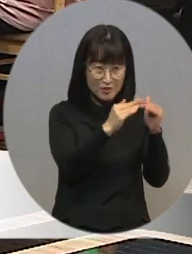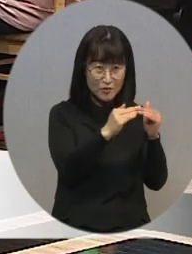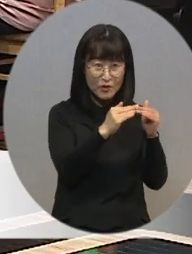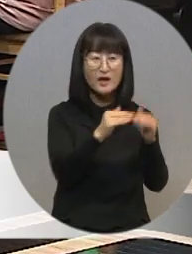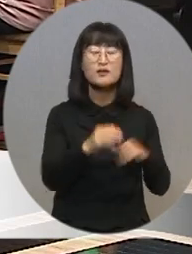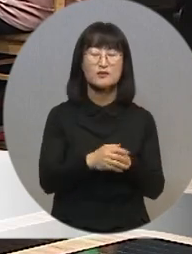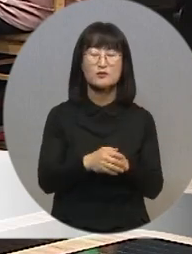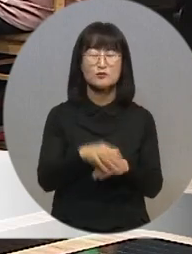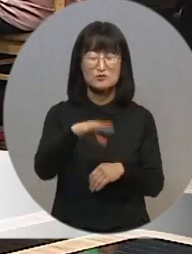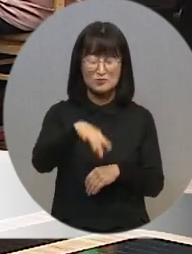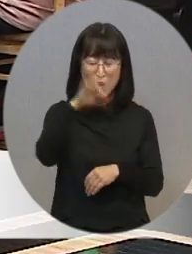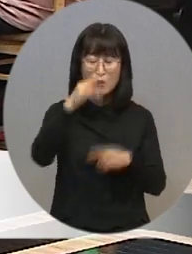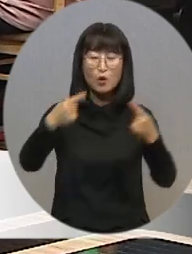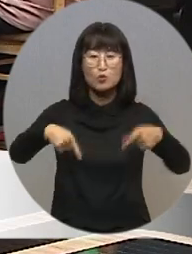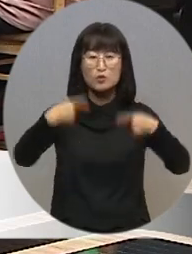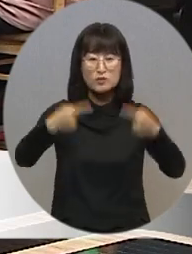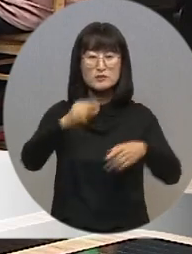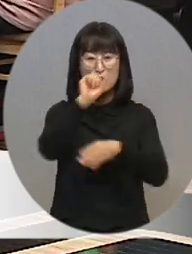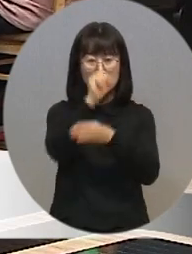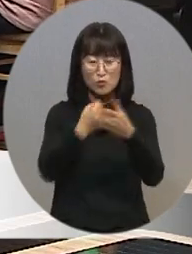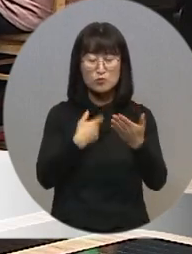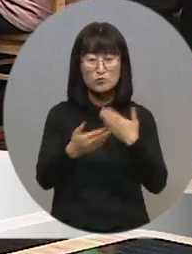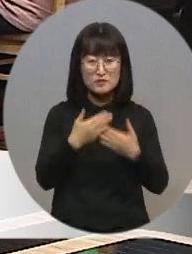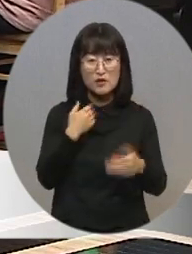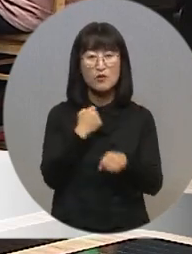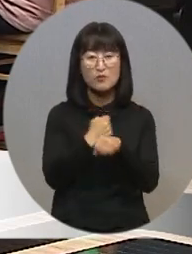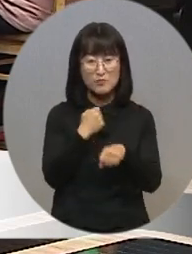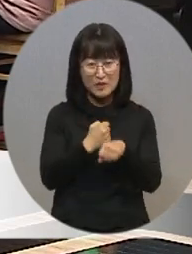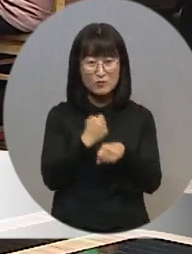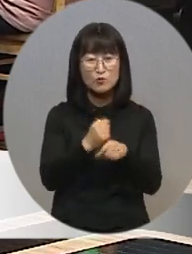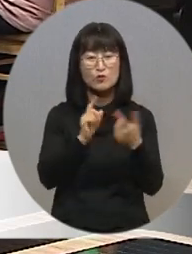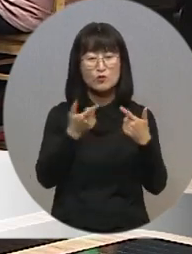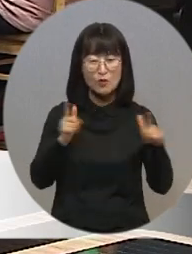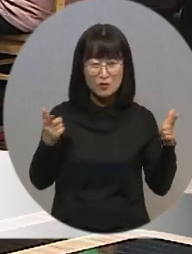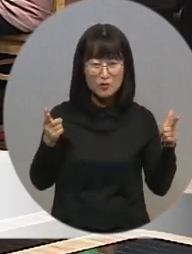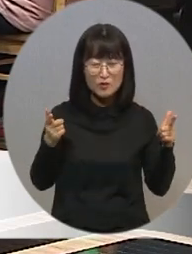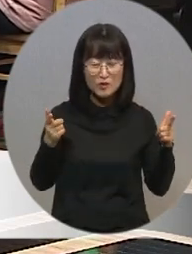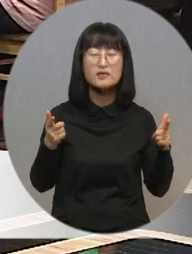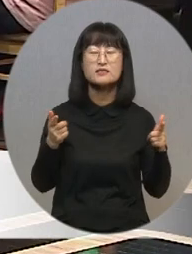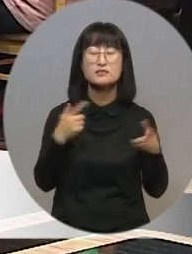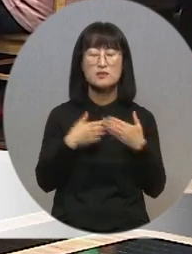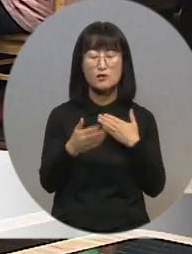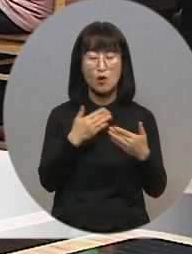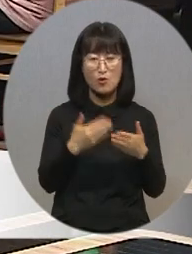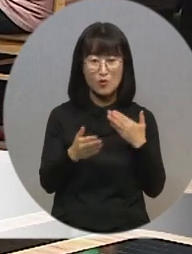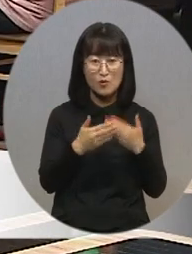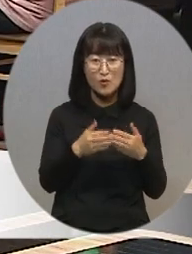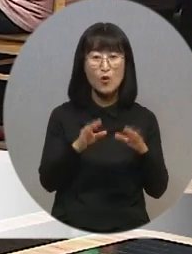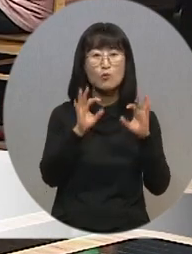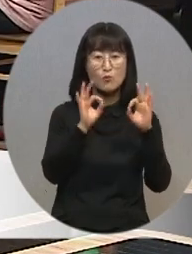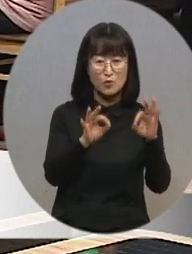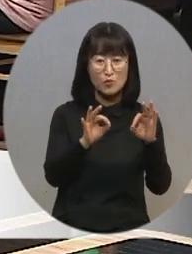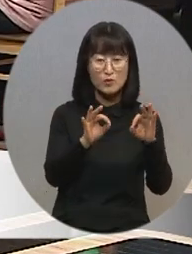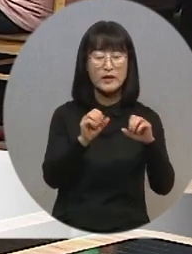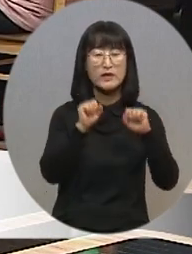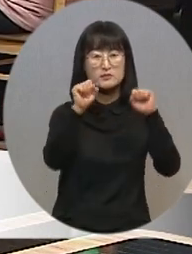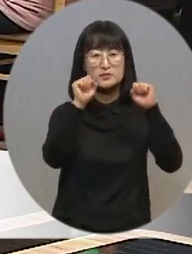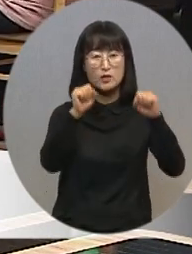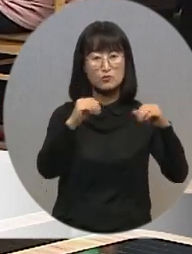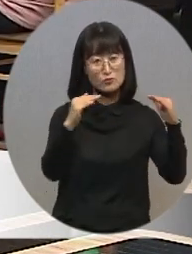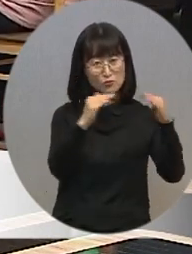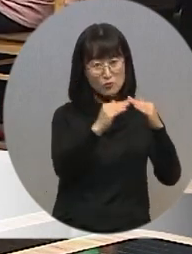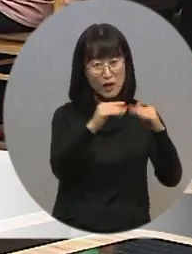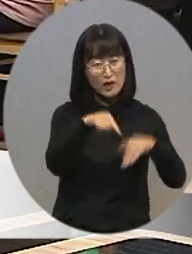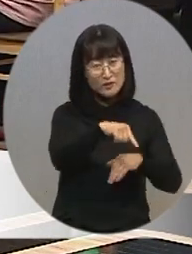장애인 휠처 이제 농구 체험도 해보고 이런저런 어 체험들 많이 해봤는데이 체육관에 오랜만에